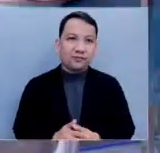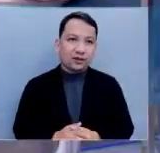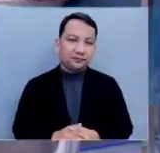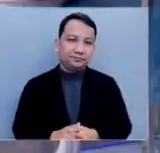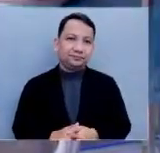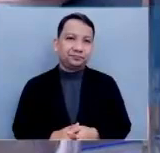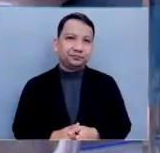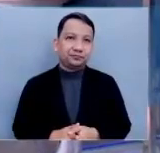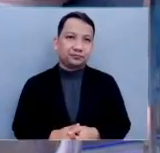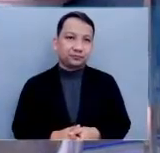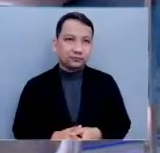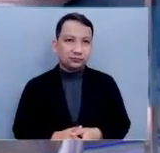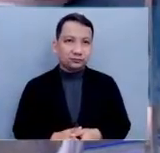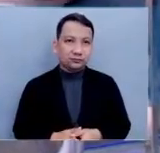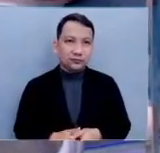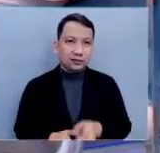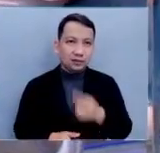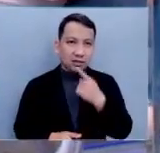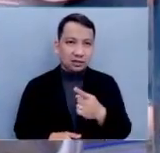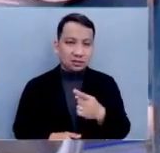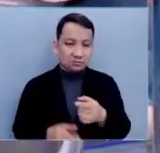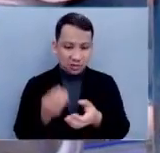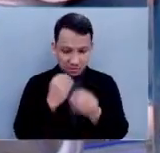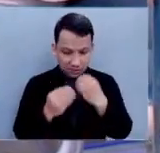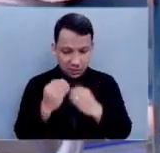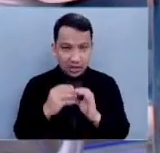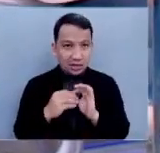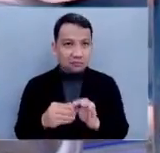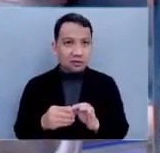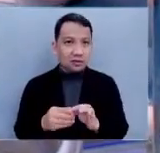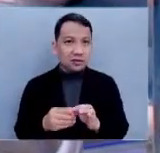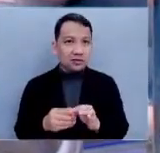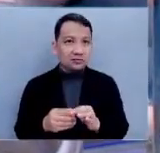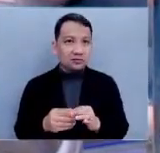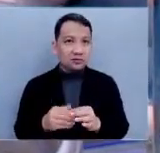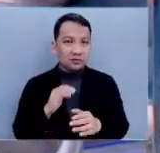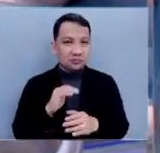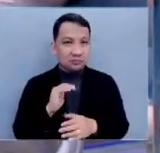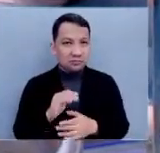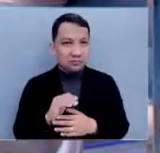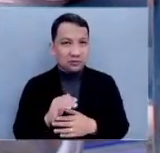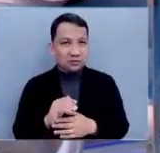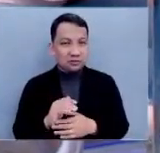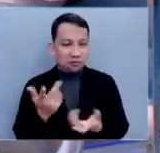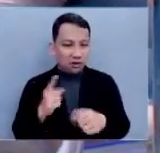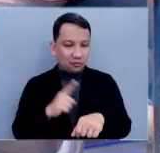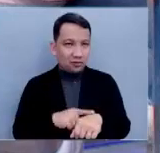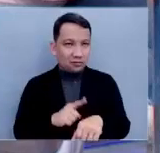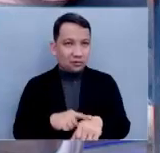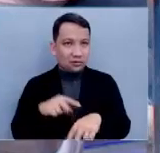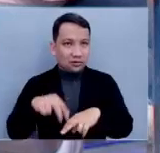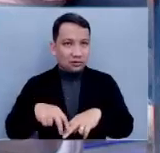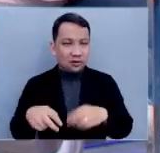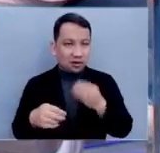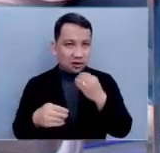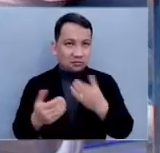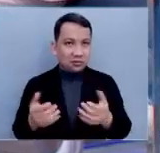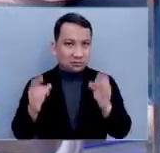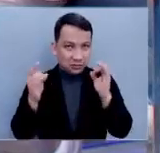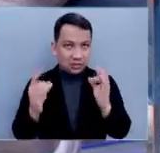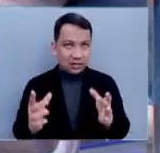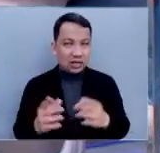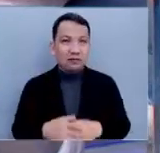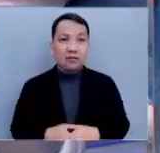mo, Doc, kasi yung iba, pinapalit nila sa pagkain, yes. di ba? Mm-hmm. Gawa ng hirap, gawa ng kaya walang oras, mm-hmm. umupo at kumain, yes. so delikado yun.